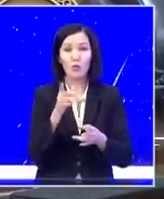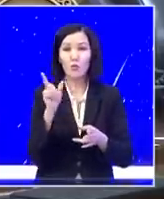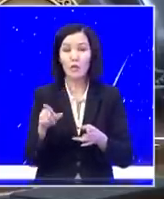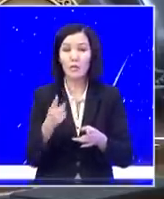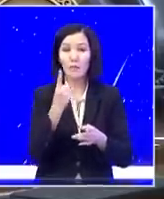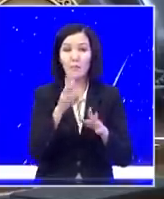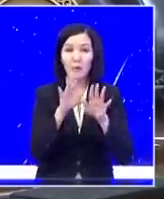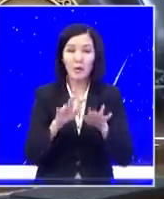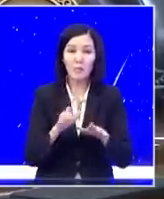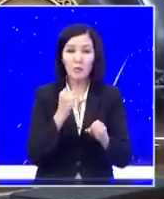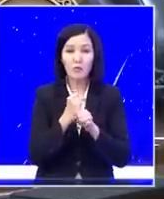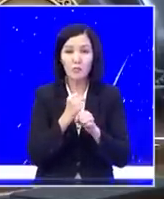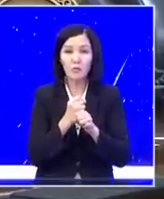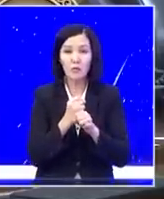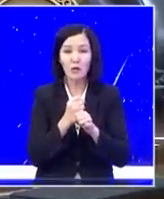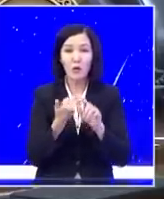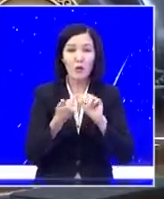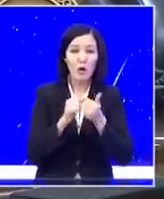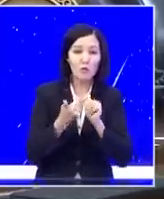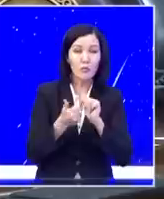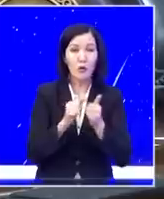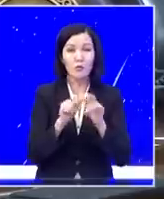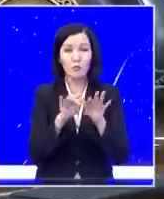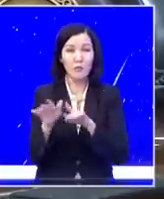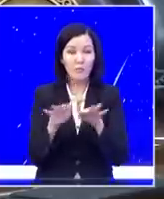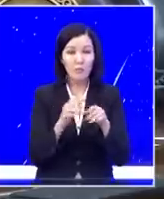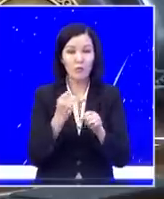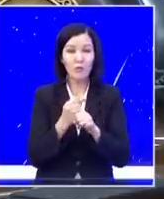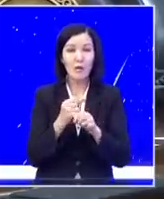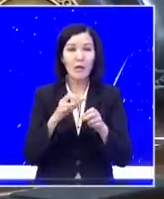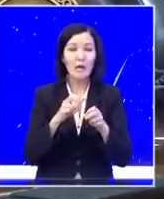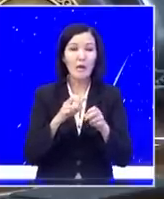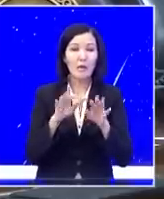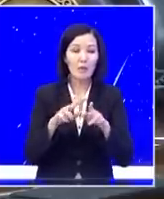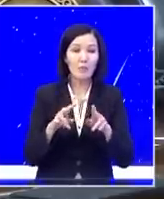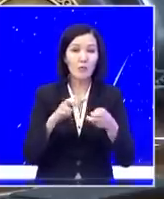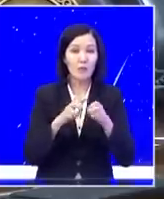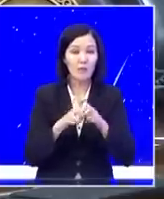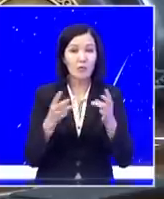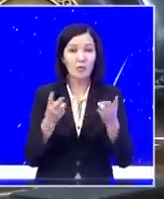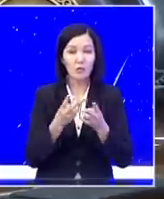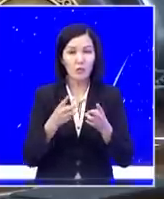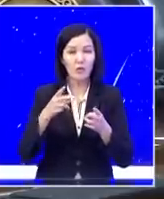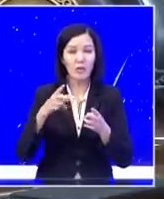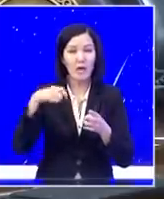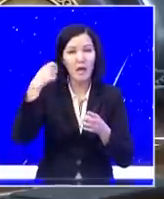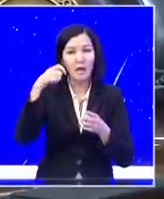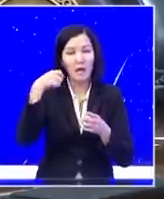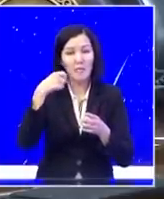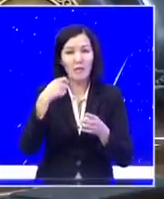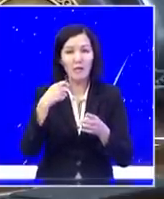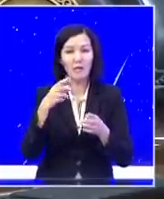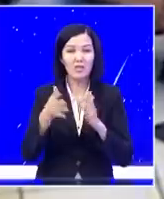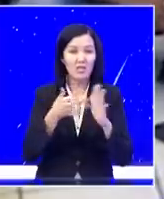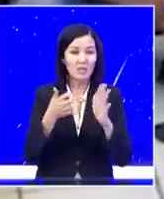компьютерге қарап отыр, кезек-кезек басады, компьютер мәселесін шешу керек. Камера жетіспейді, камера мәселесін